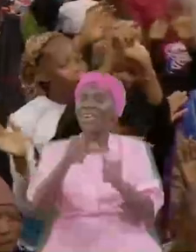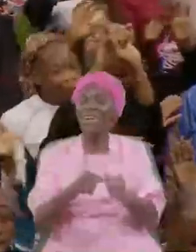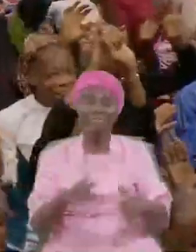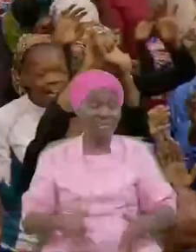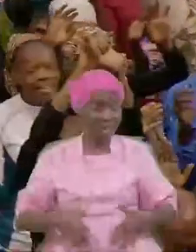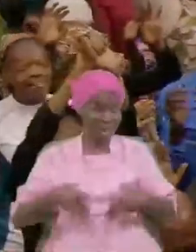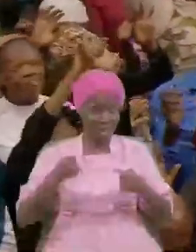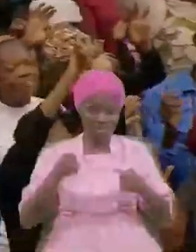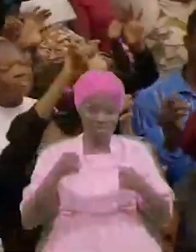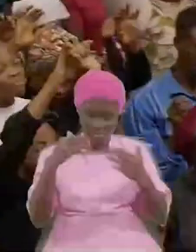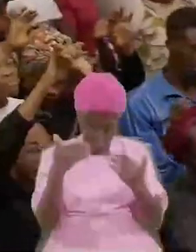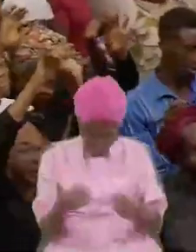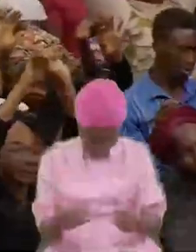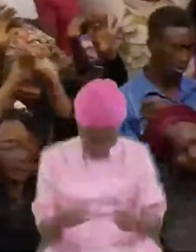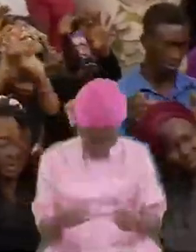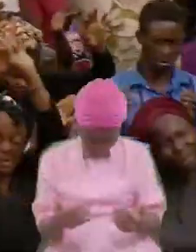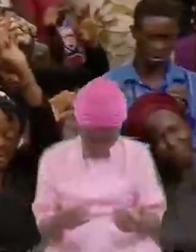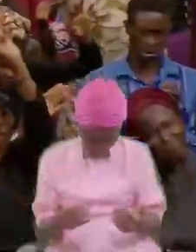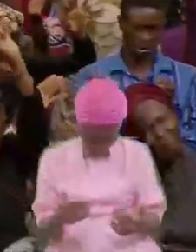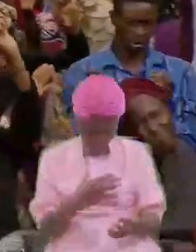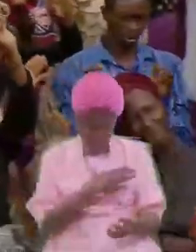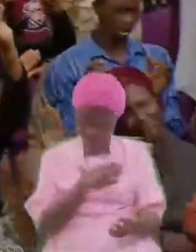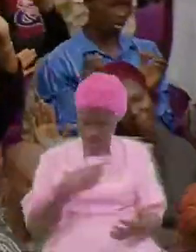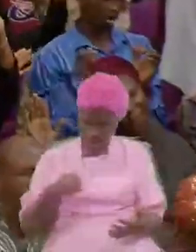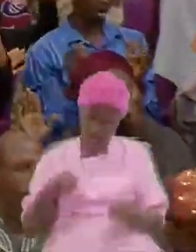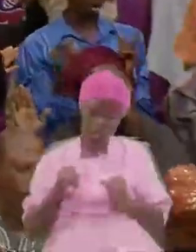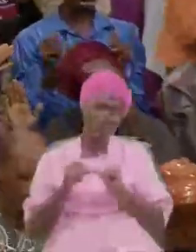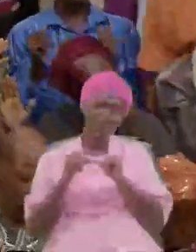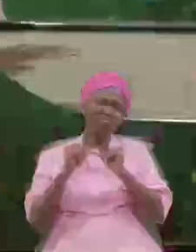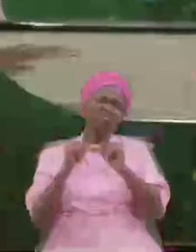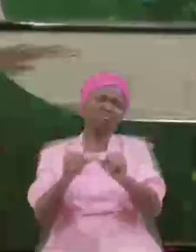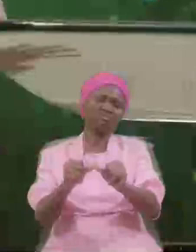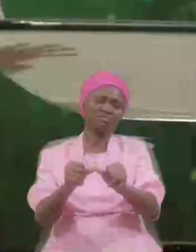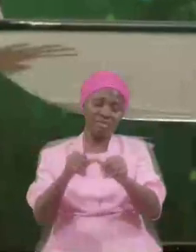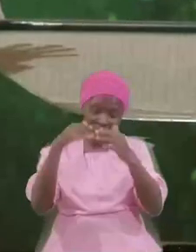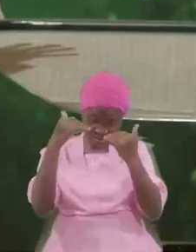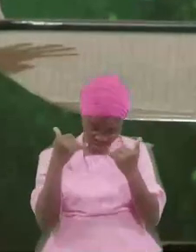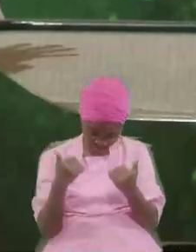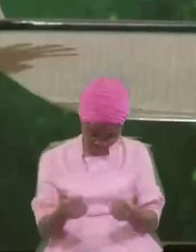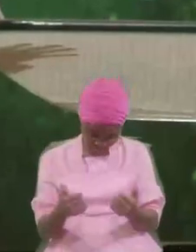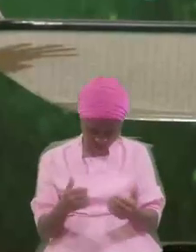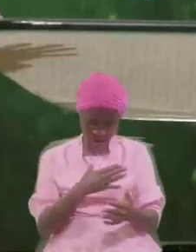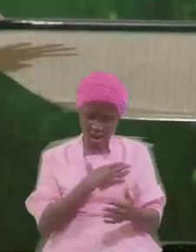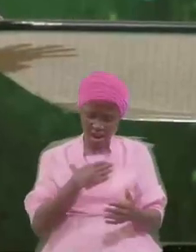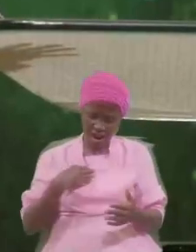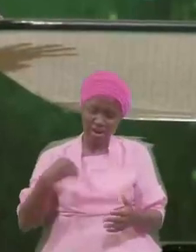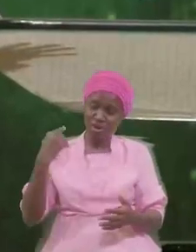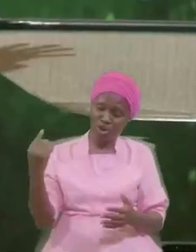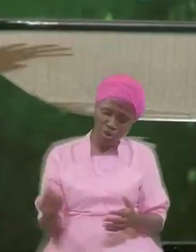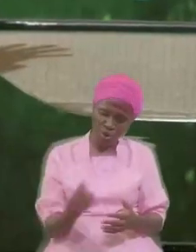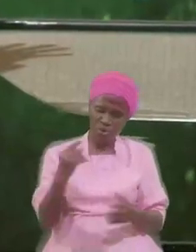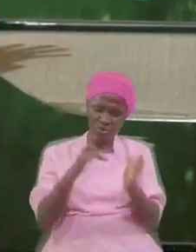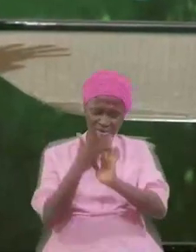l'infaisable dans chaque vie. Maintenant et dorénavant. Maintenant et